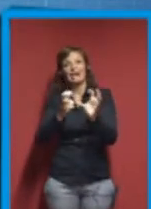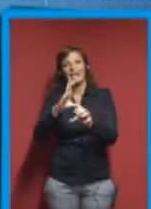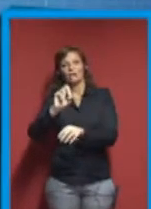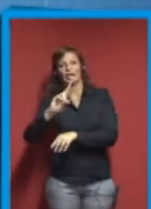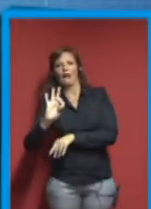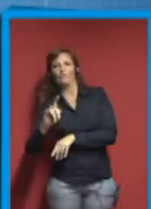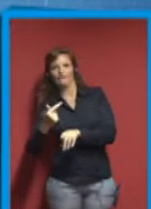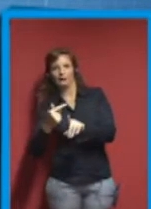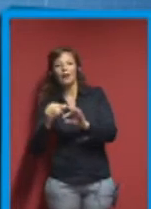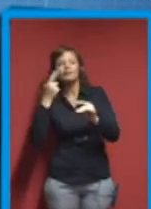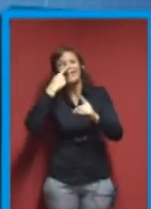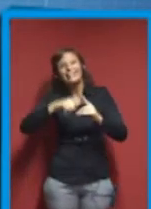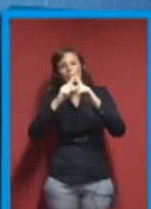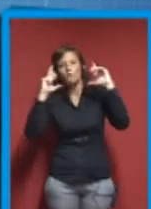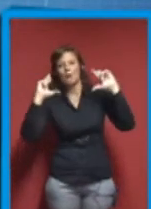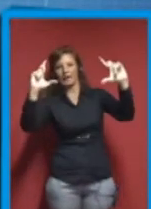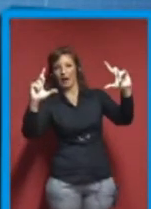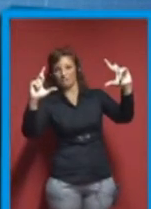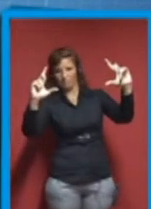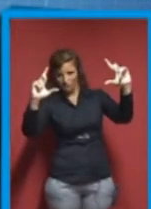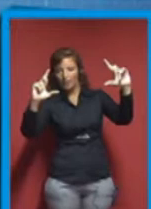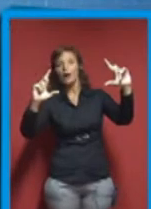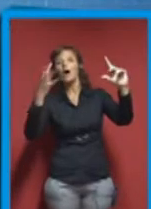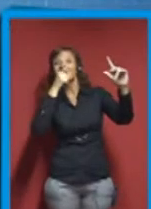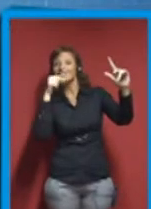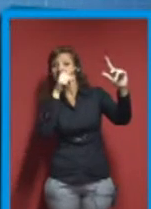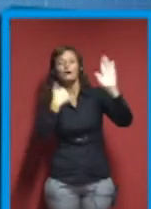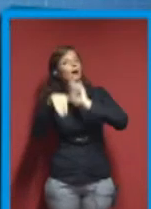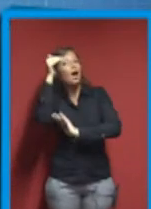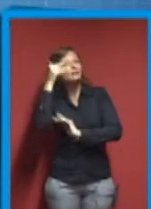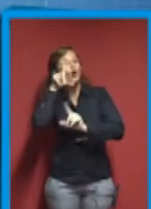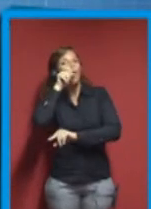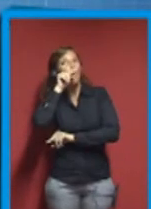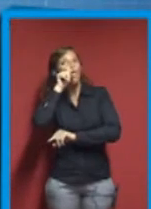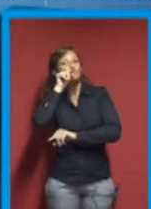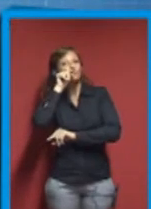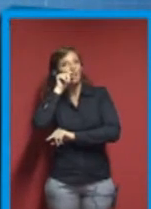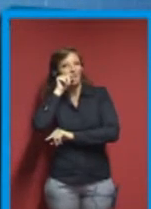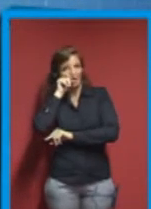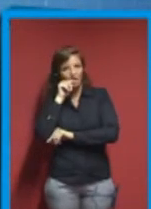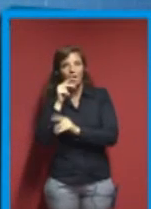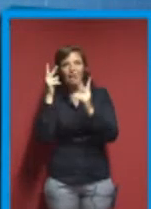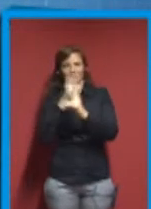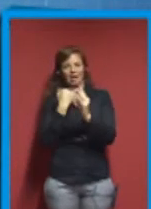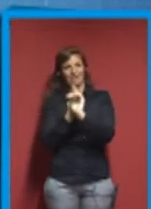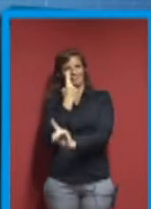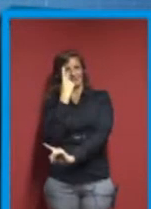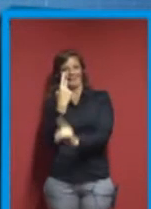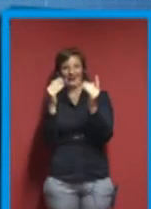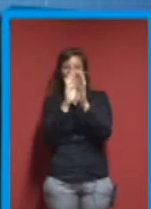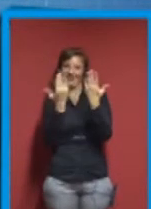parabola abbiamo qui per ascoltare gli uccelli. Infatti, quando ho visto questa